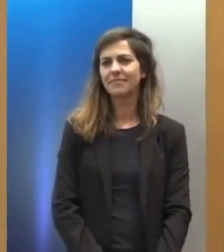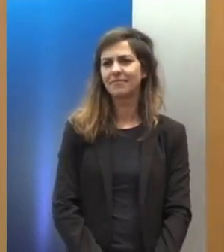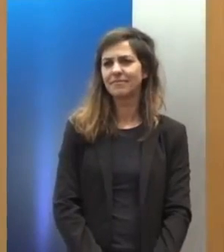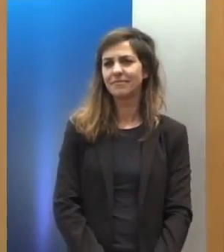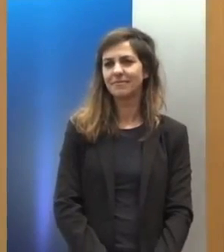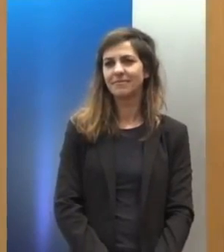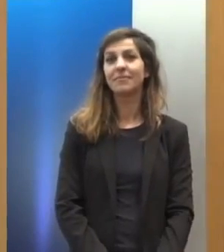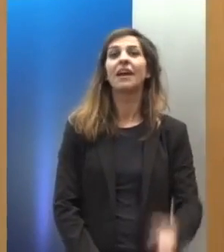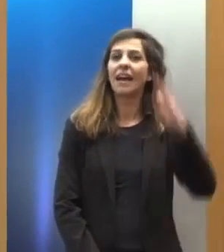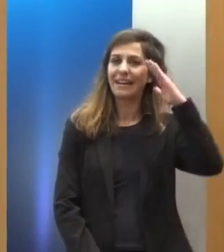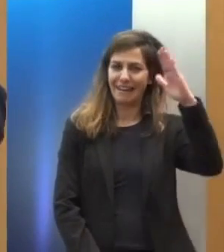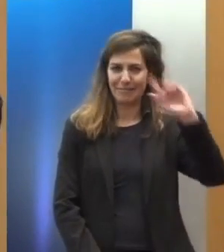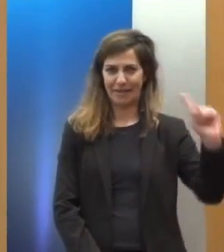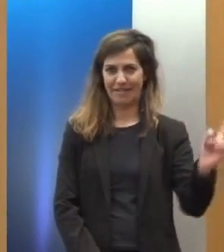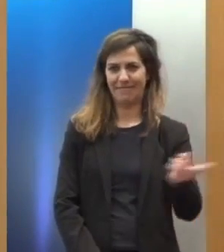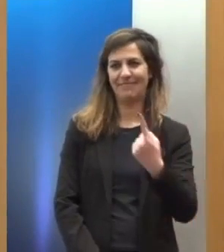Καλησπέρα.